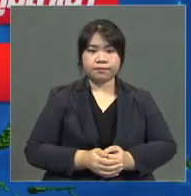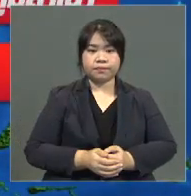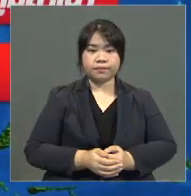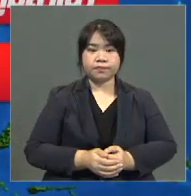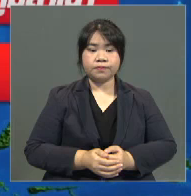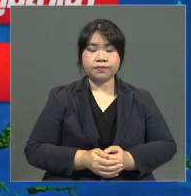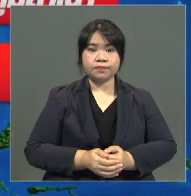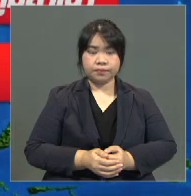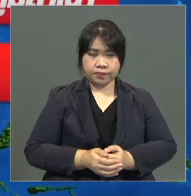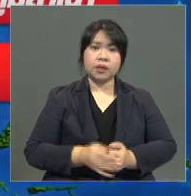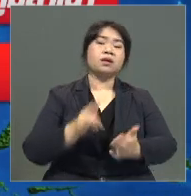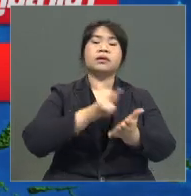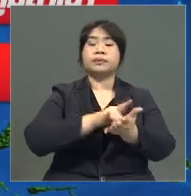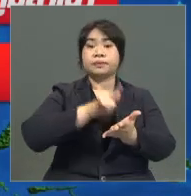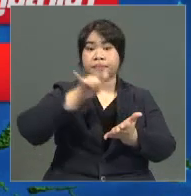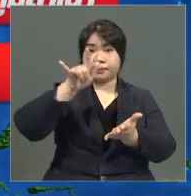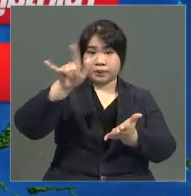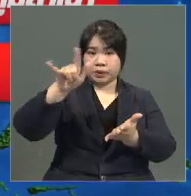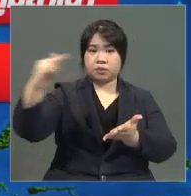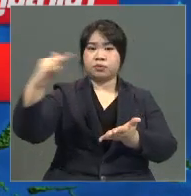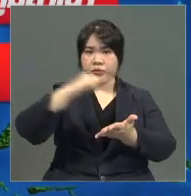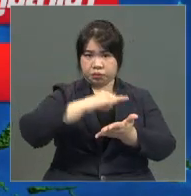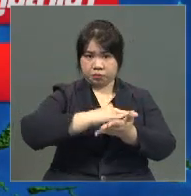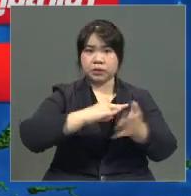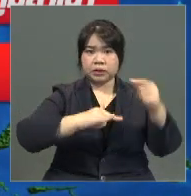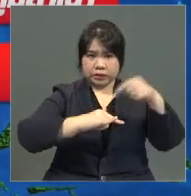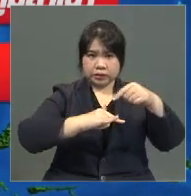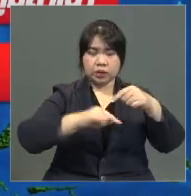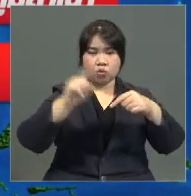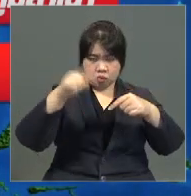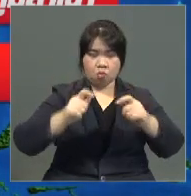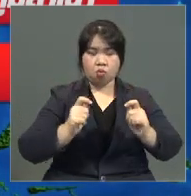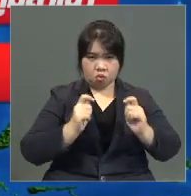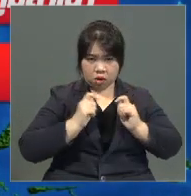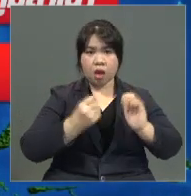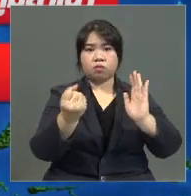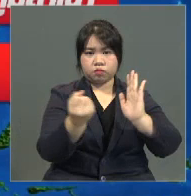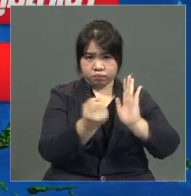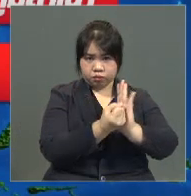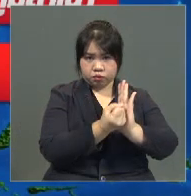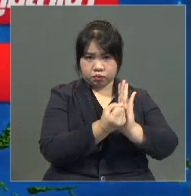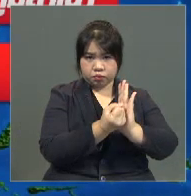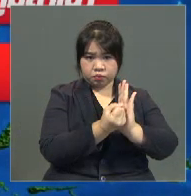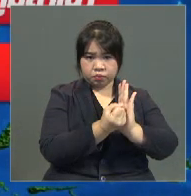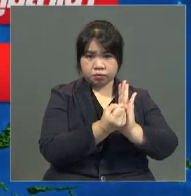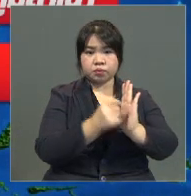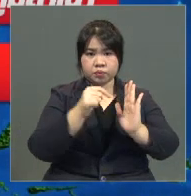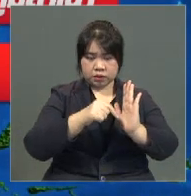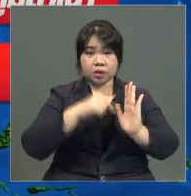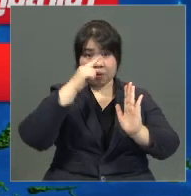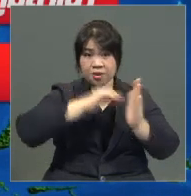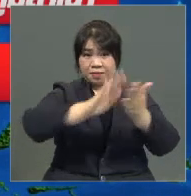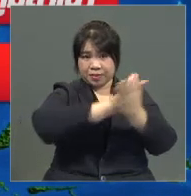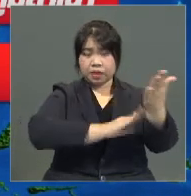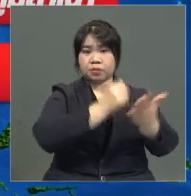นี้ค่ะสำหรับเครองบนที่ขึนลงต้องได้รับอนุญาตการบินจากสำนกงานการบินพระเรินแ่งประเทศ